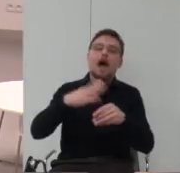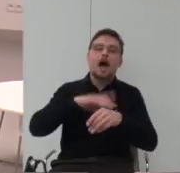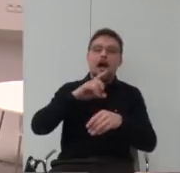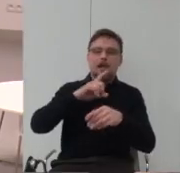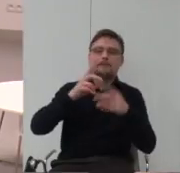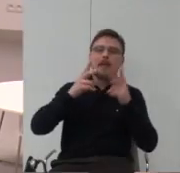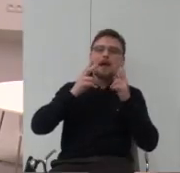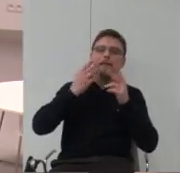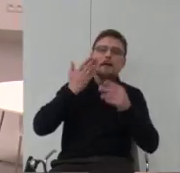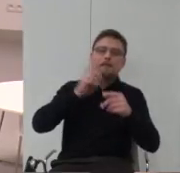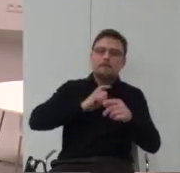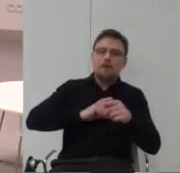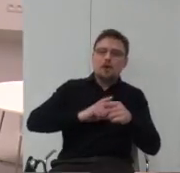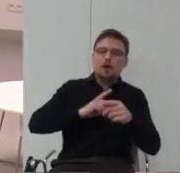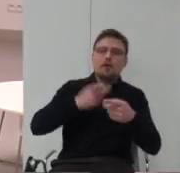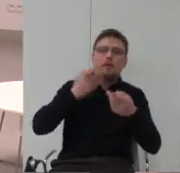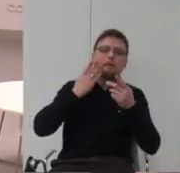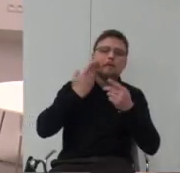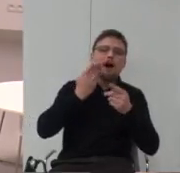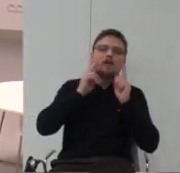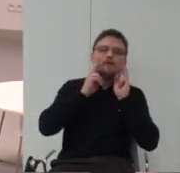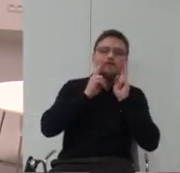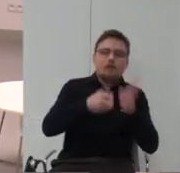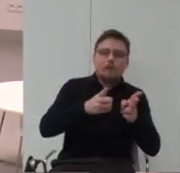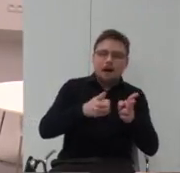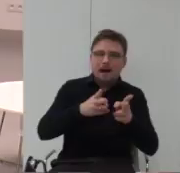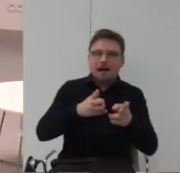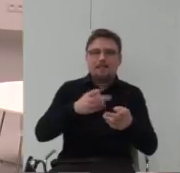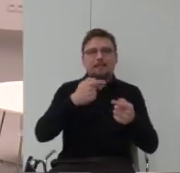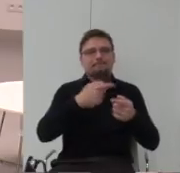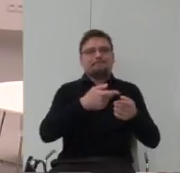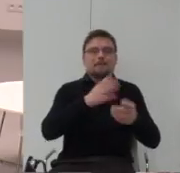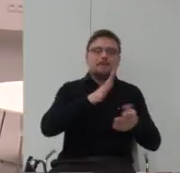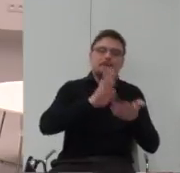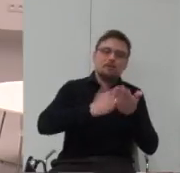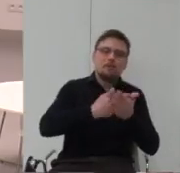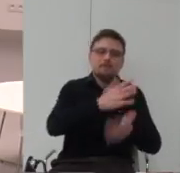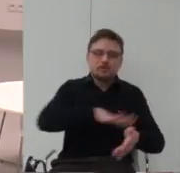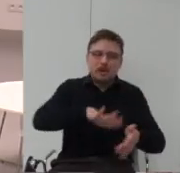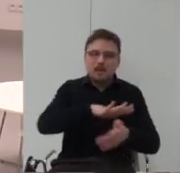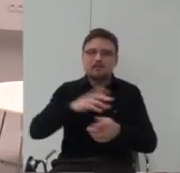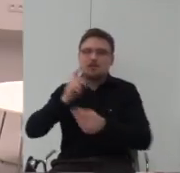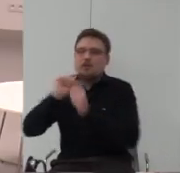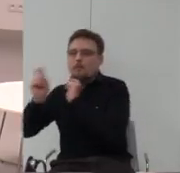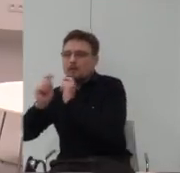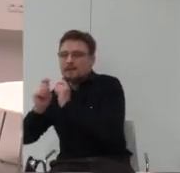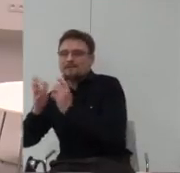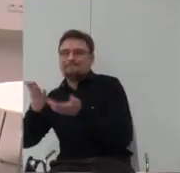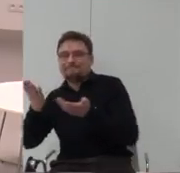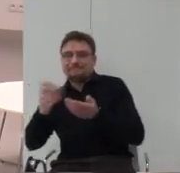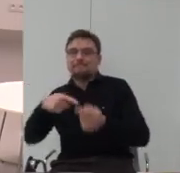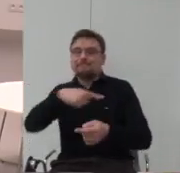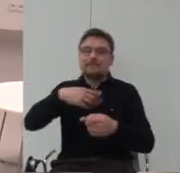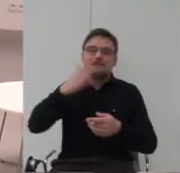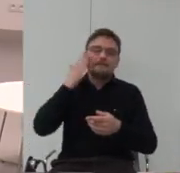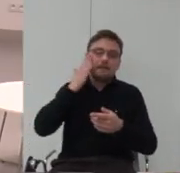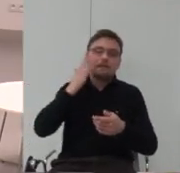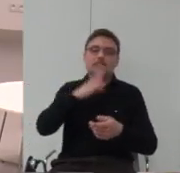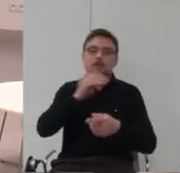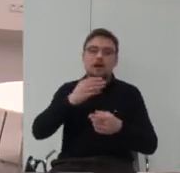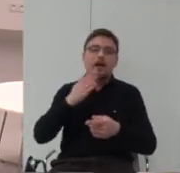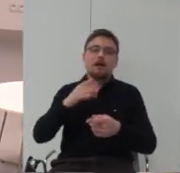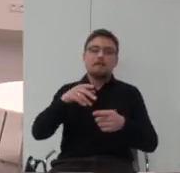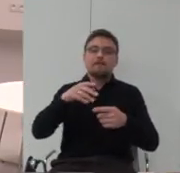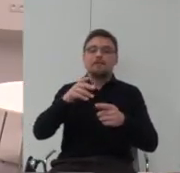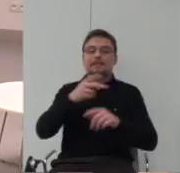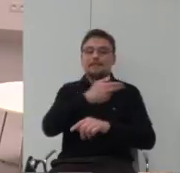dosyć silosowa struktura. Były po prostu pewne piony. Ten pion zajmował się z sprawami społecznymi, ten pion zajmował się komunikacją. W tej chwili